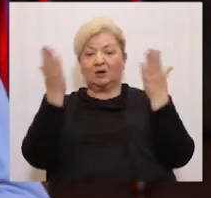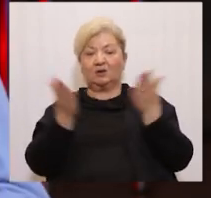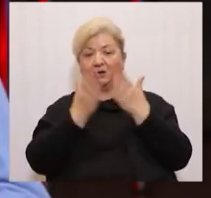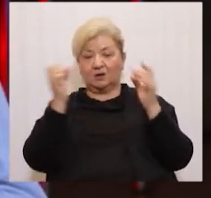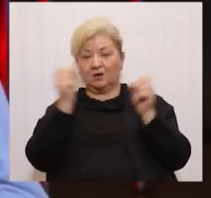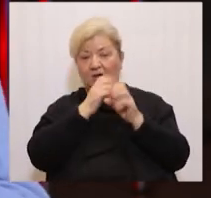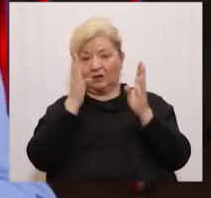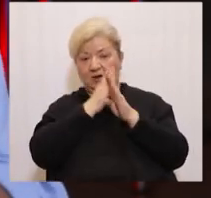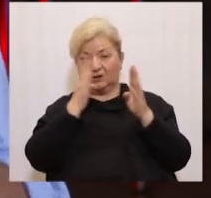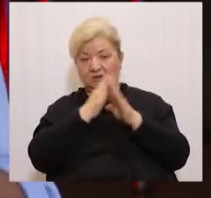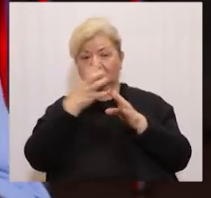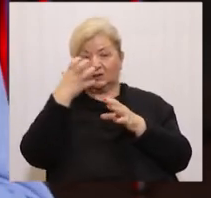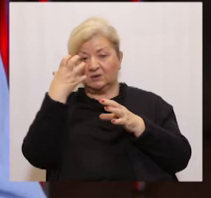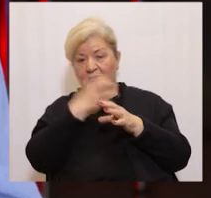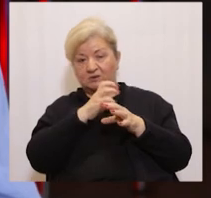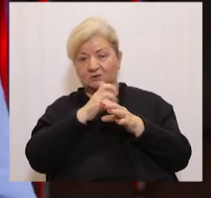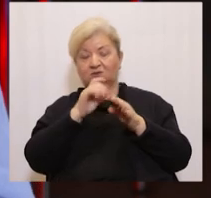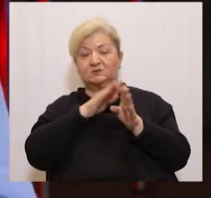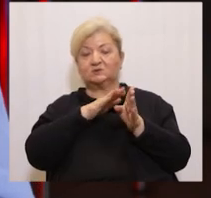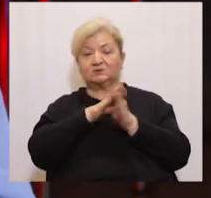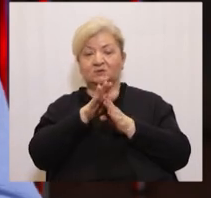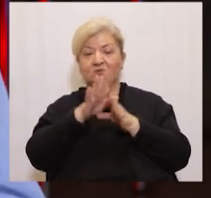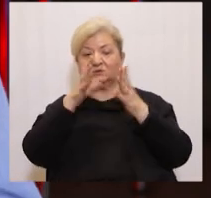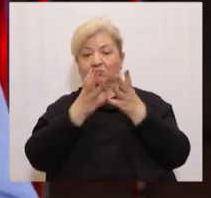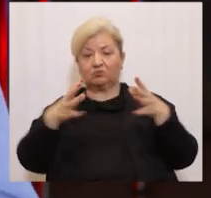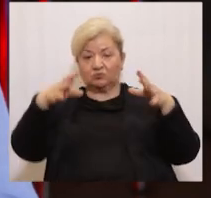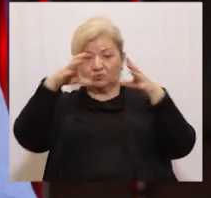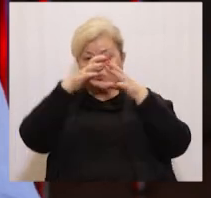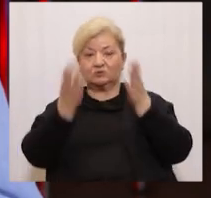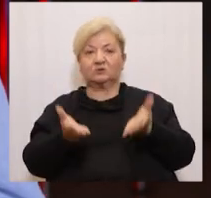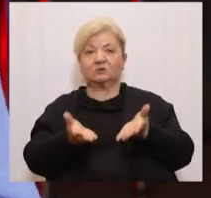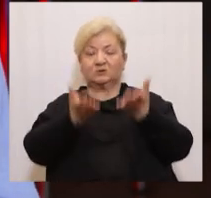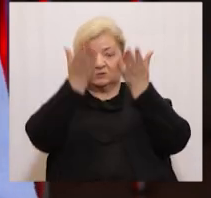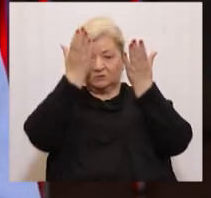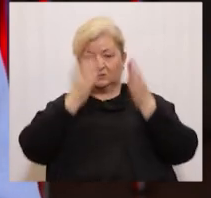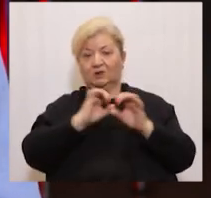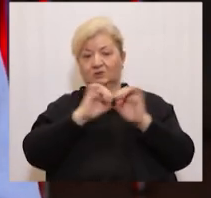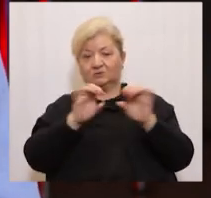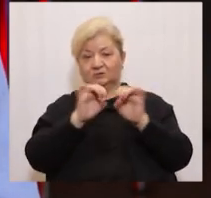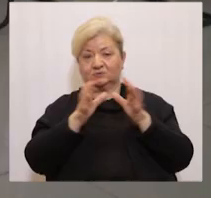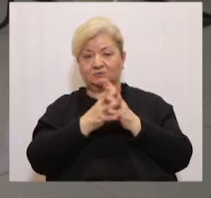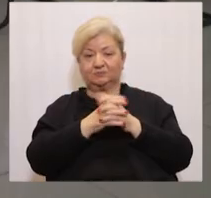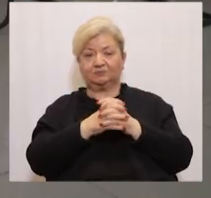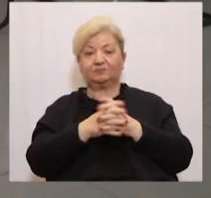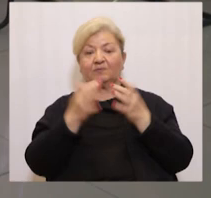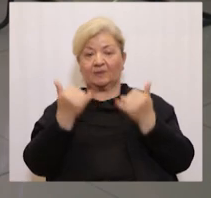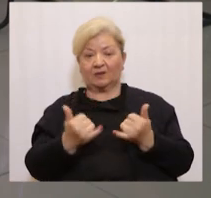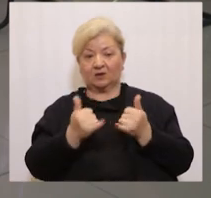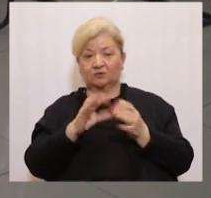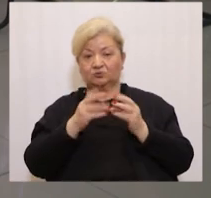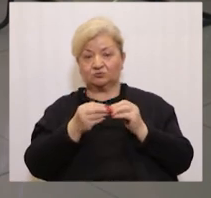ჰაერის ცხელი ჰაერით სავსე ბუშტის ზევით ასვლის ასახსნელად.